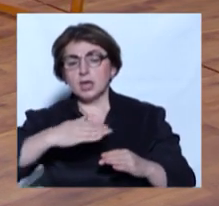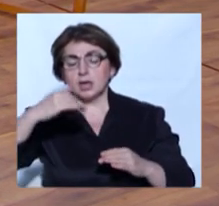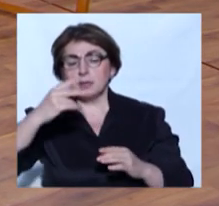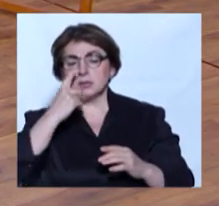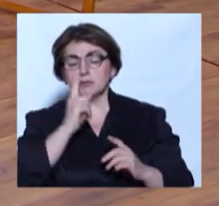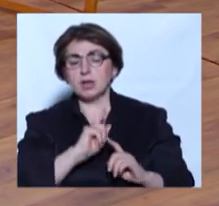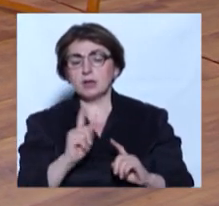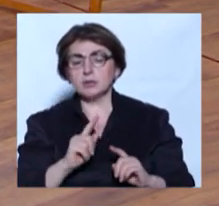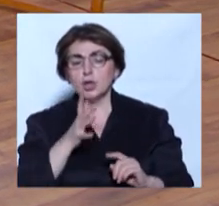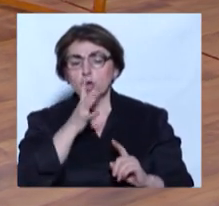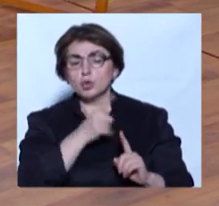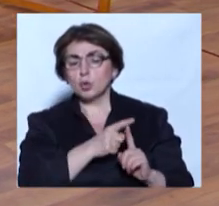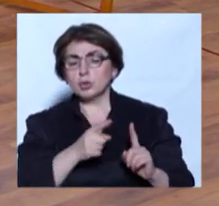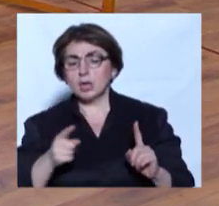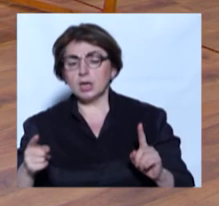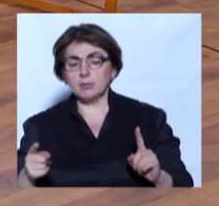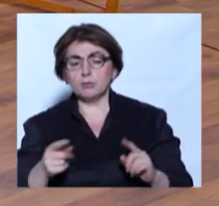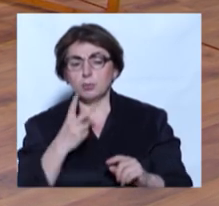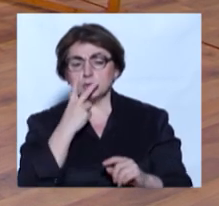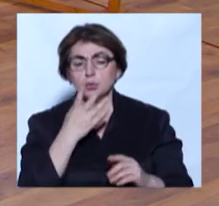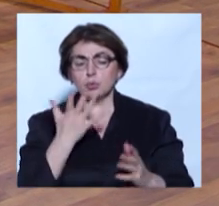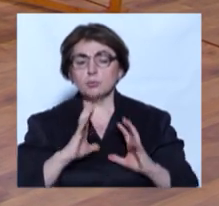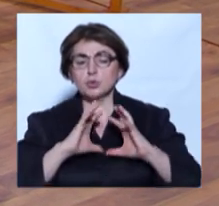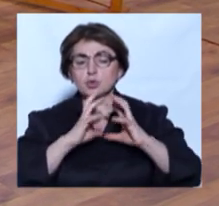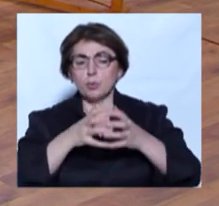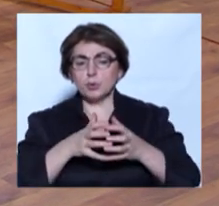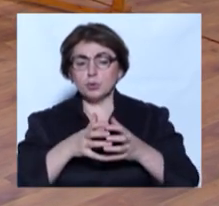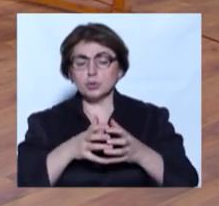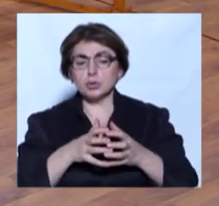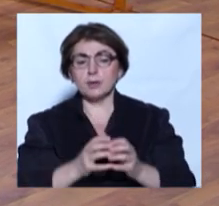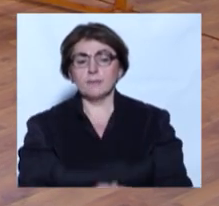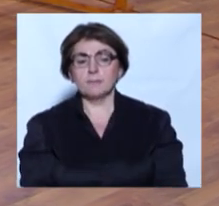რამ, რომ დროთა განმავლობაში, რა თქმა უნდა, თუ